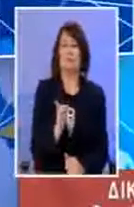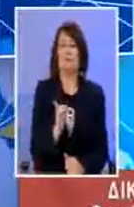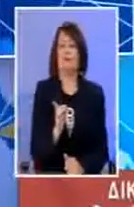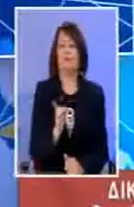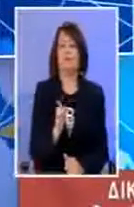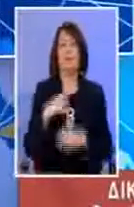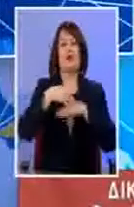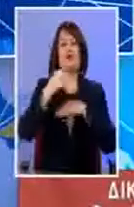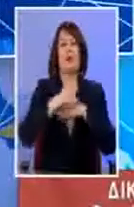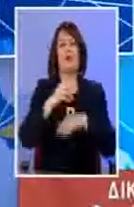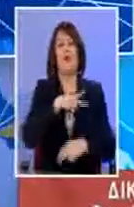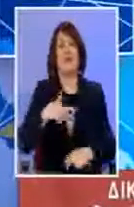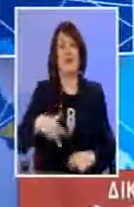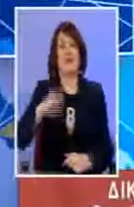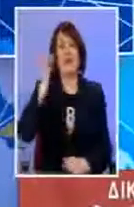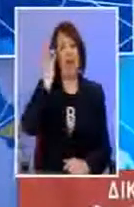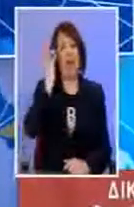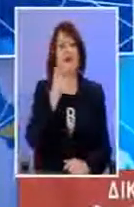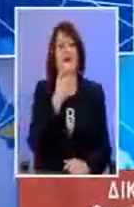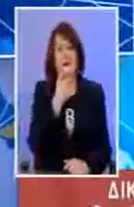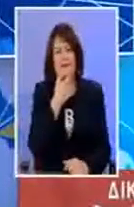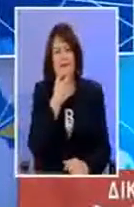Δανία, Γαλλία, Αγγλία,